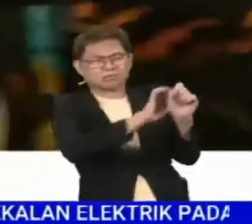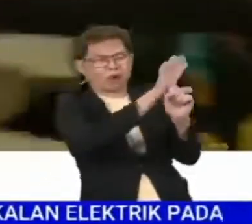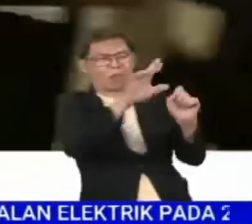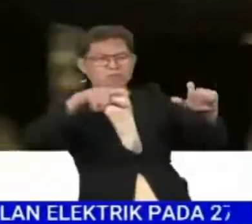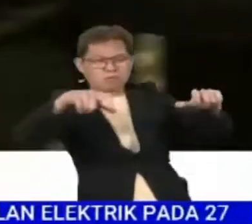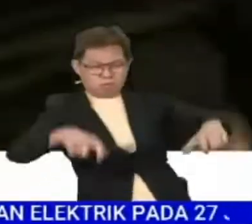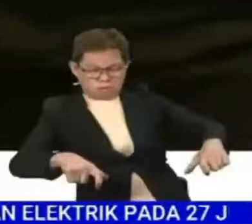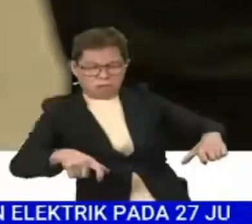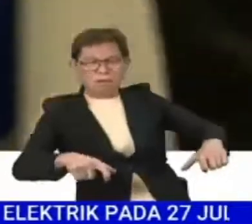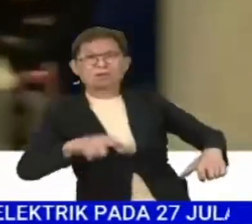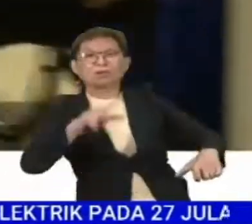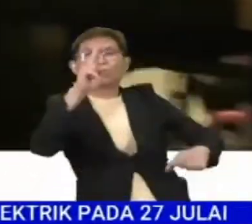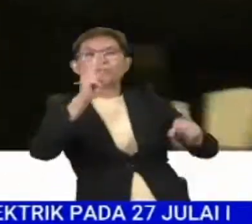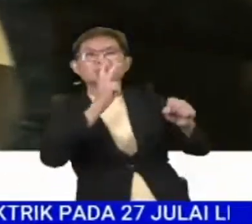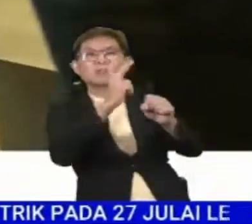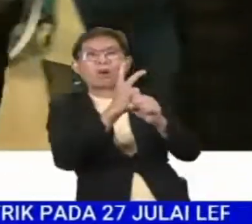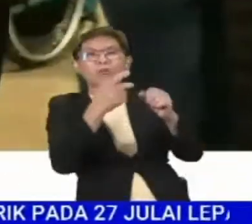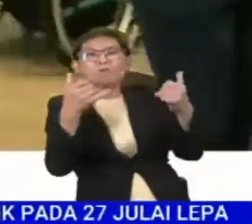19